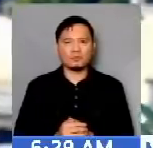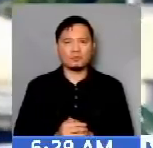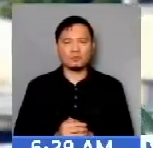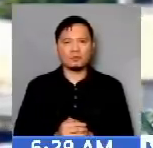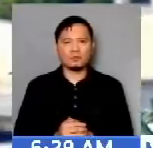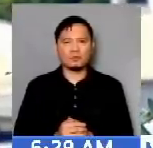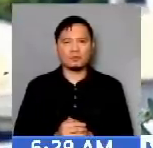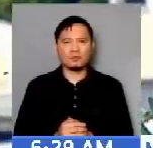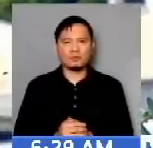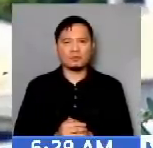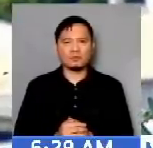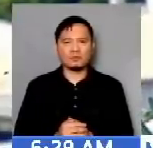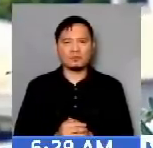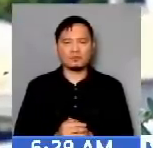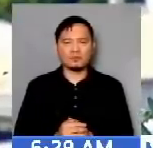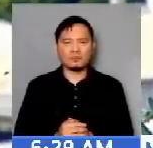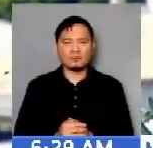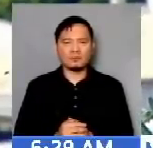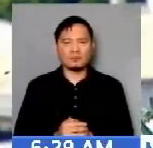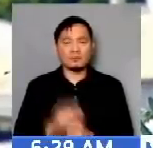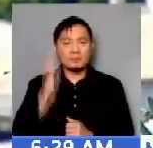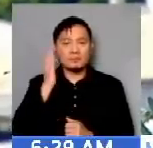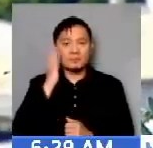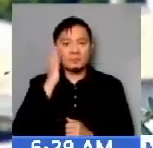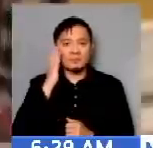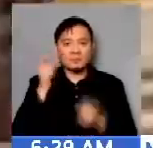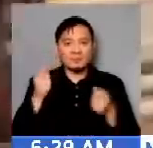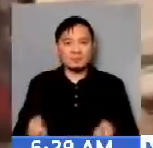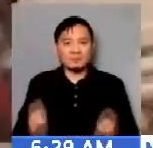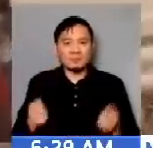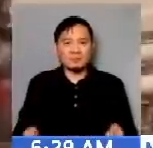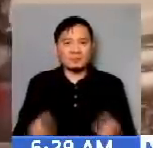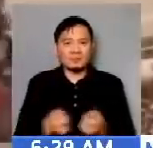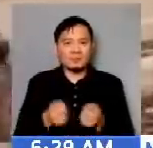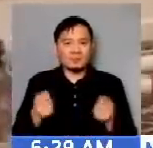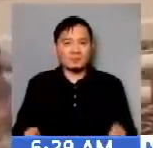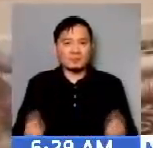Pinusuan online ang modern version ng Tinikling sa Amerika.